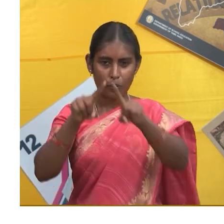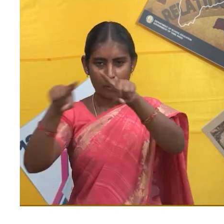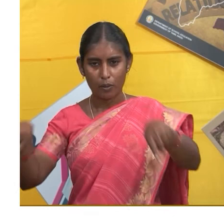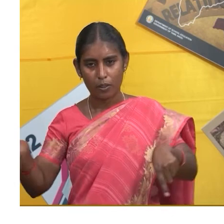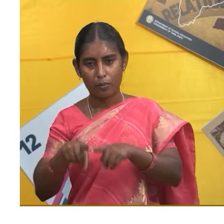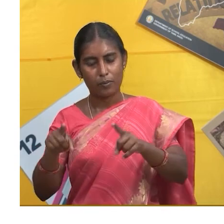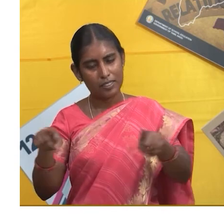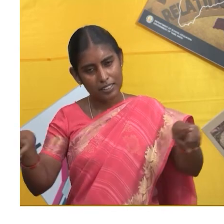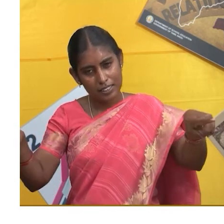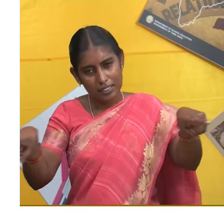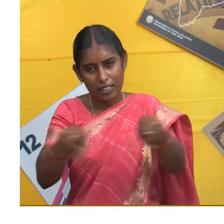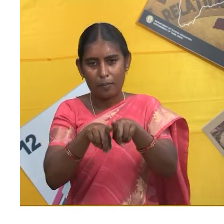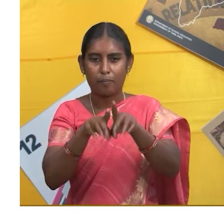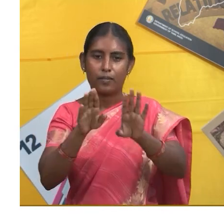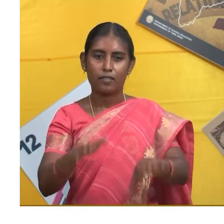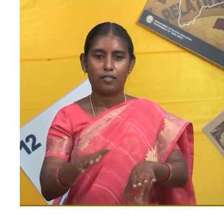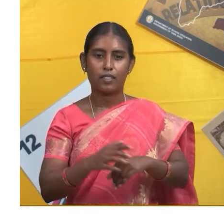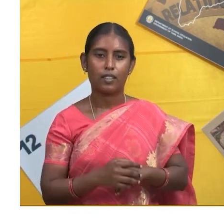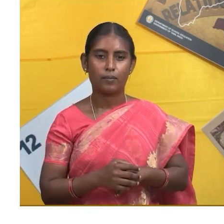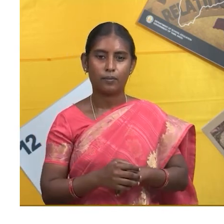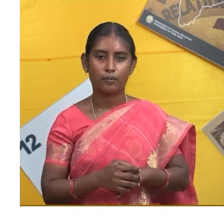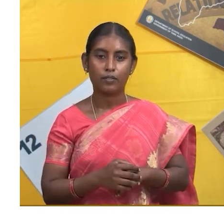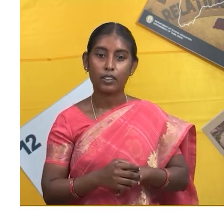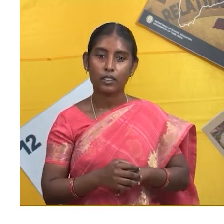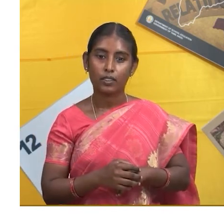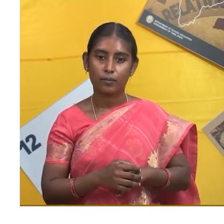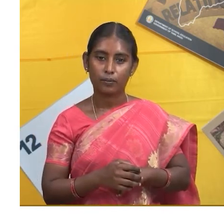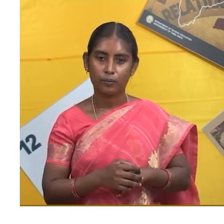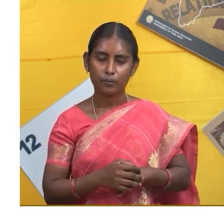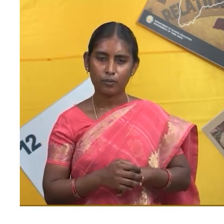செோவில் போதுStrcongுவில்